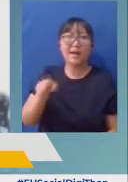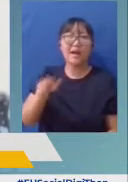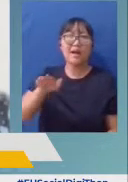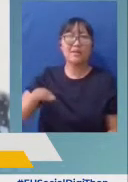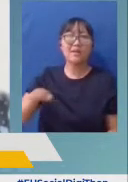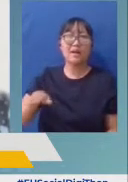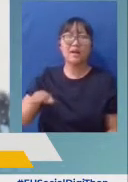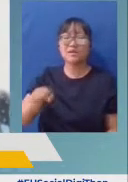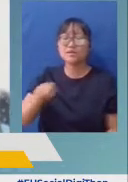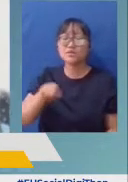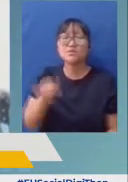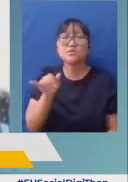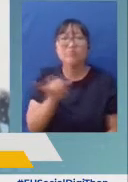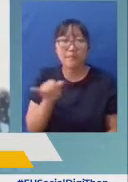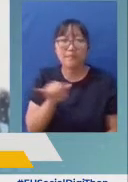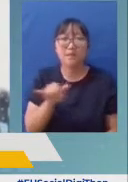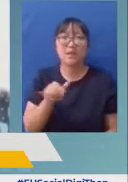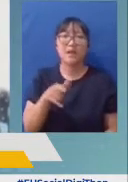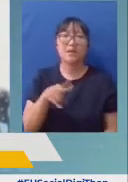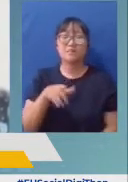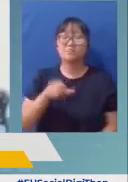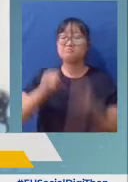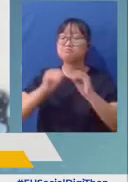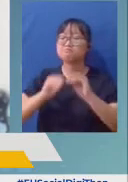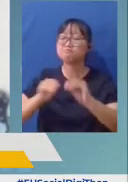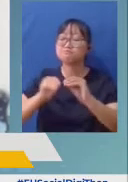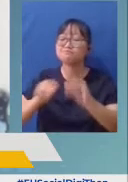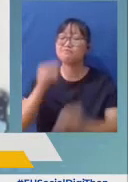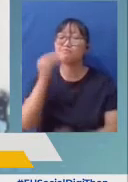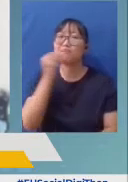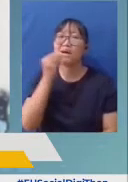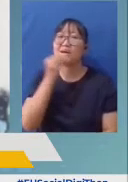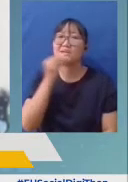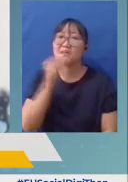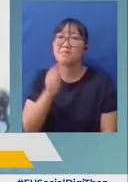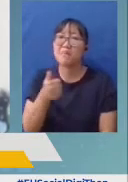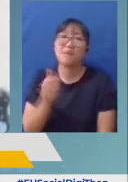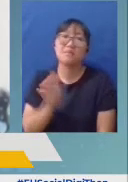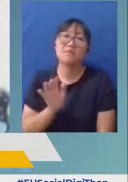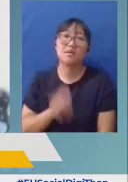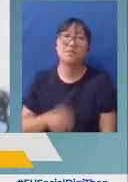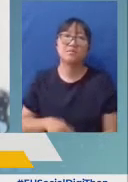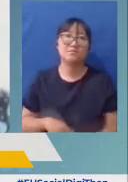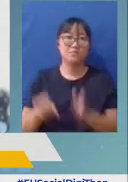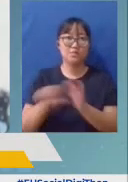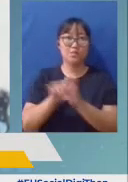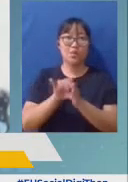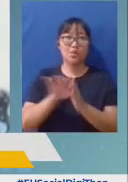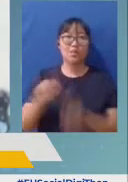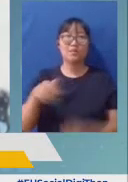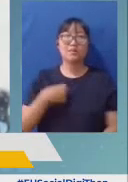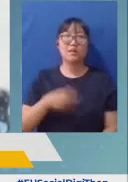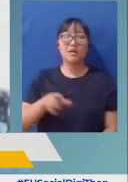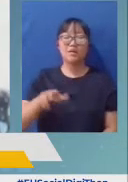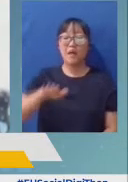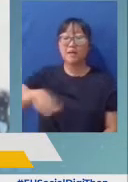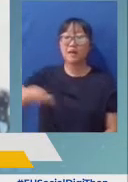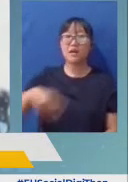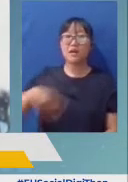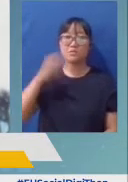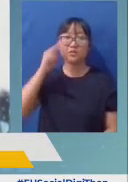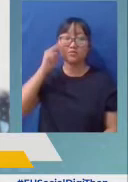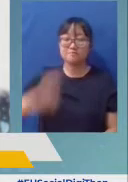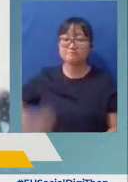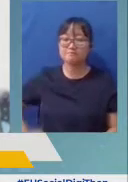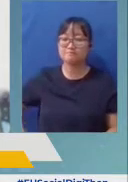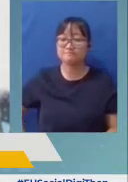baik, begitu. Kalau melihat anak ya dengan mata yang penuh dengan kayak mau dimakan gitu